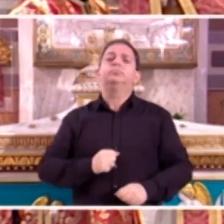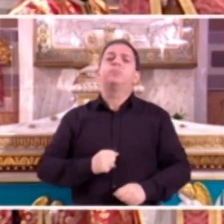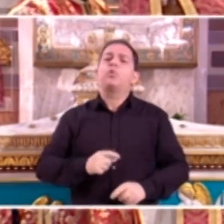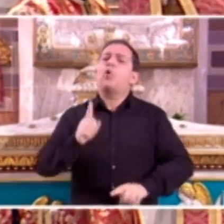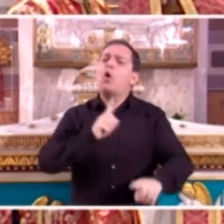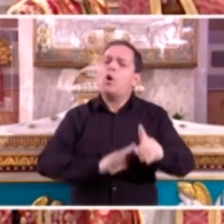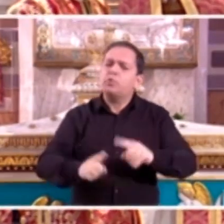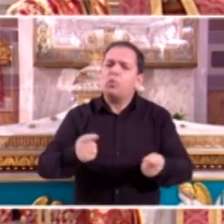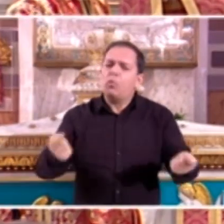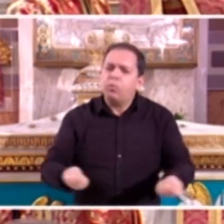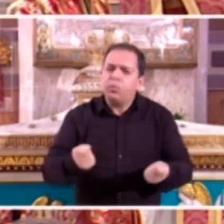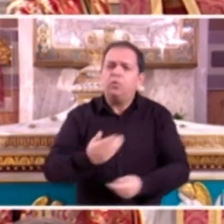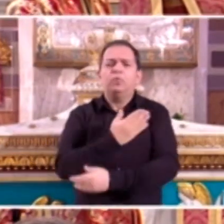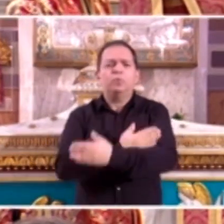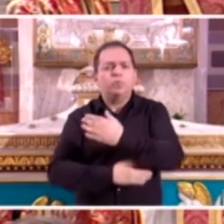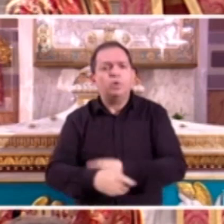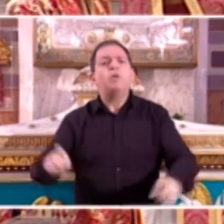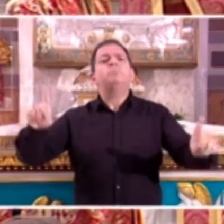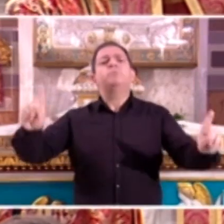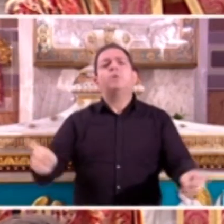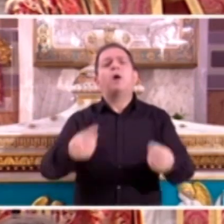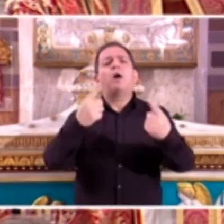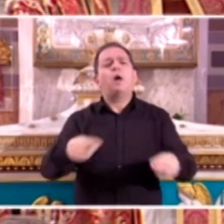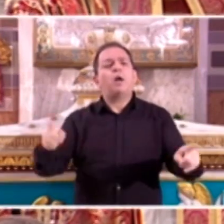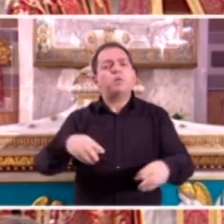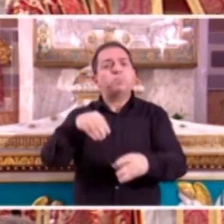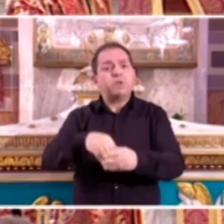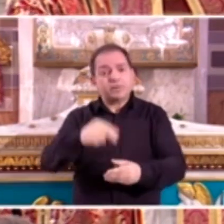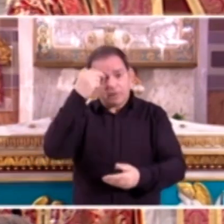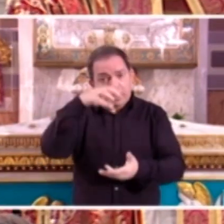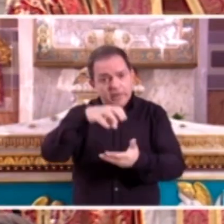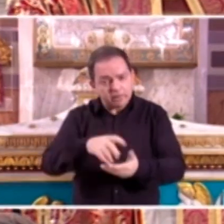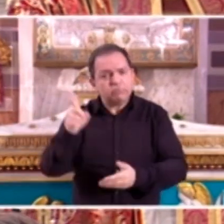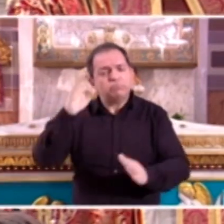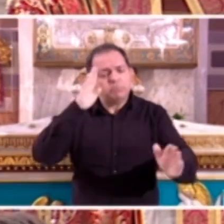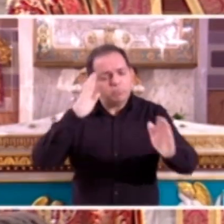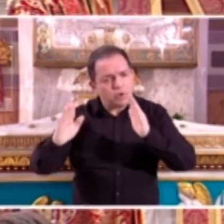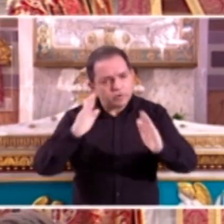των κοπιόντων και ψαλόντων εν αυτό,